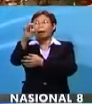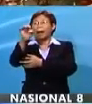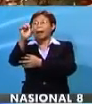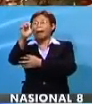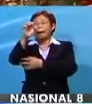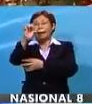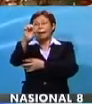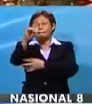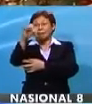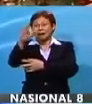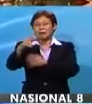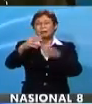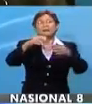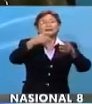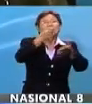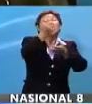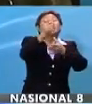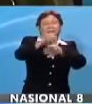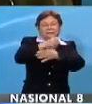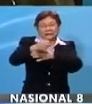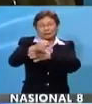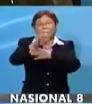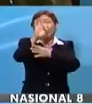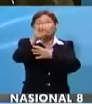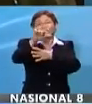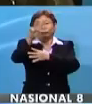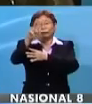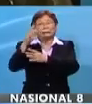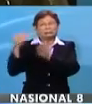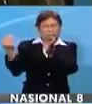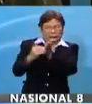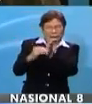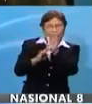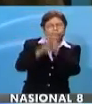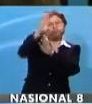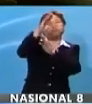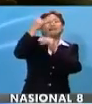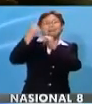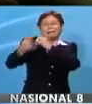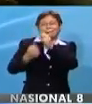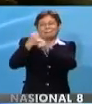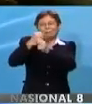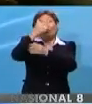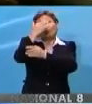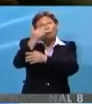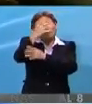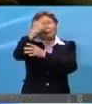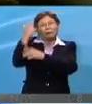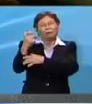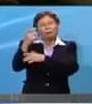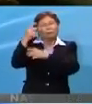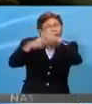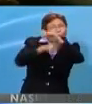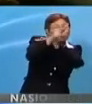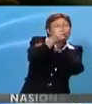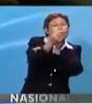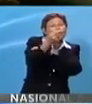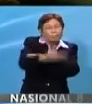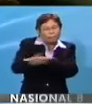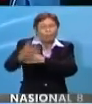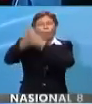yakin harga saham FGV akan kembali melonjak akhir tahun ini berdasarkan unjuran harga